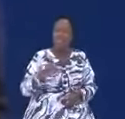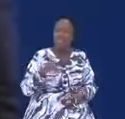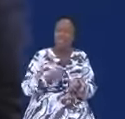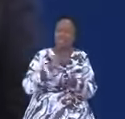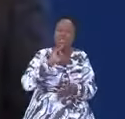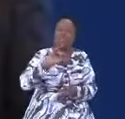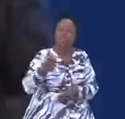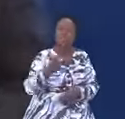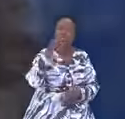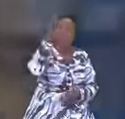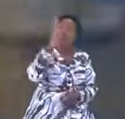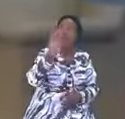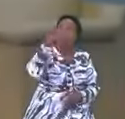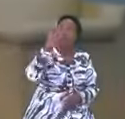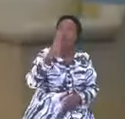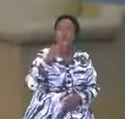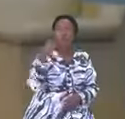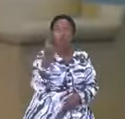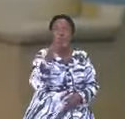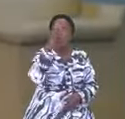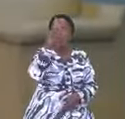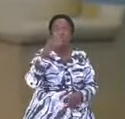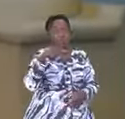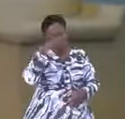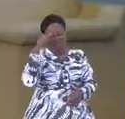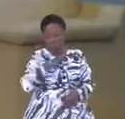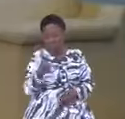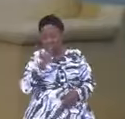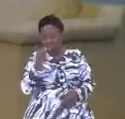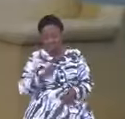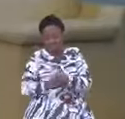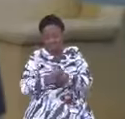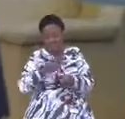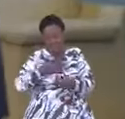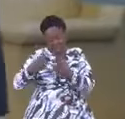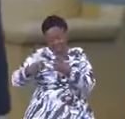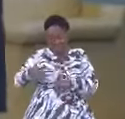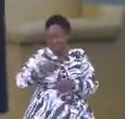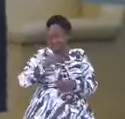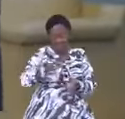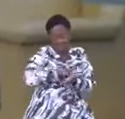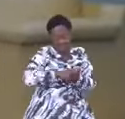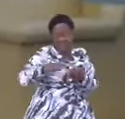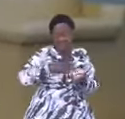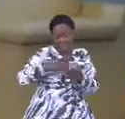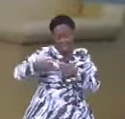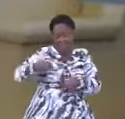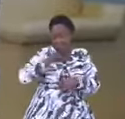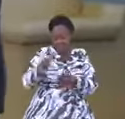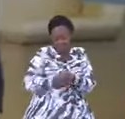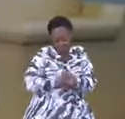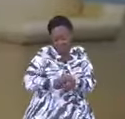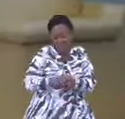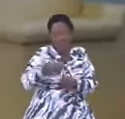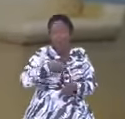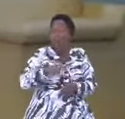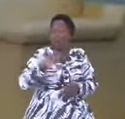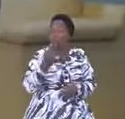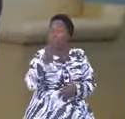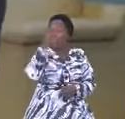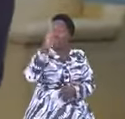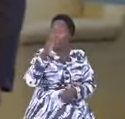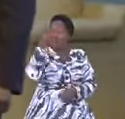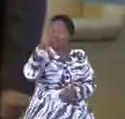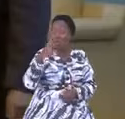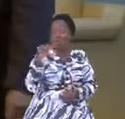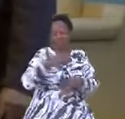pas l'avez manqué ne peut pas pu vérifier mon coeur il ne peut pas me purger seul dieu le dieu de la création le dieu